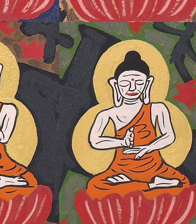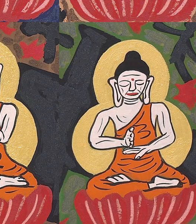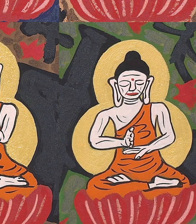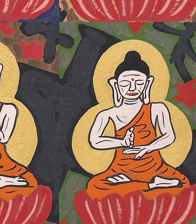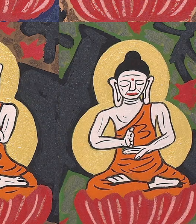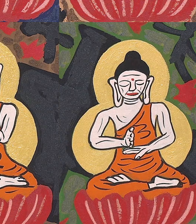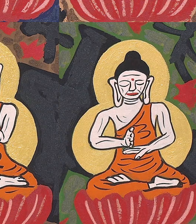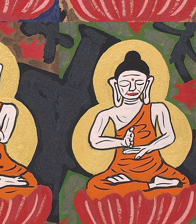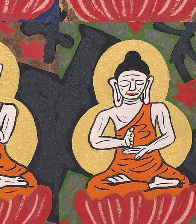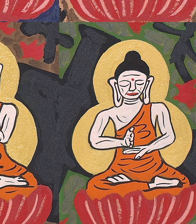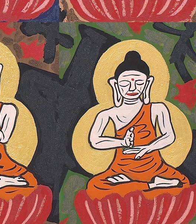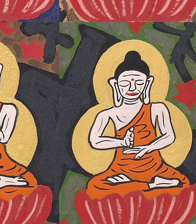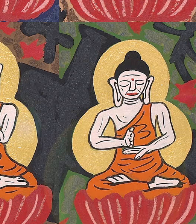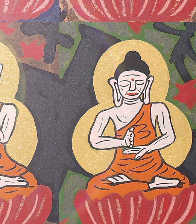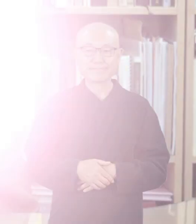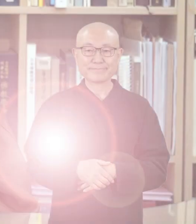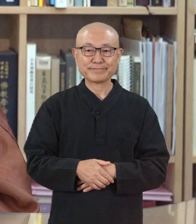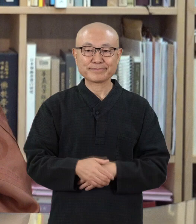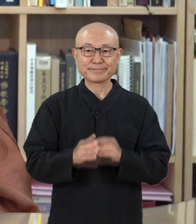말라.